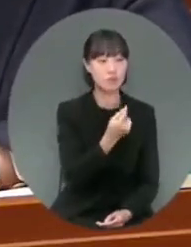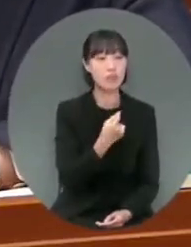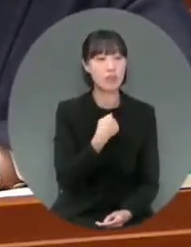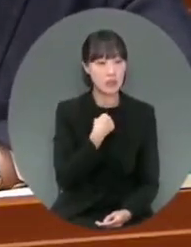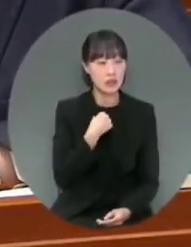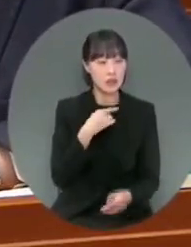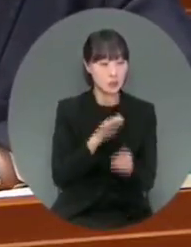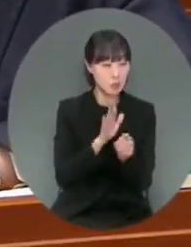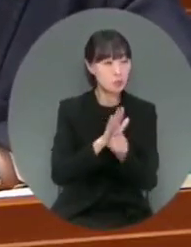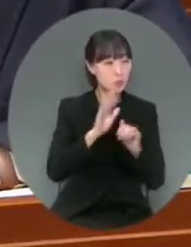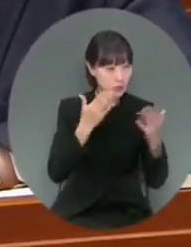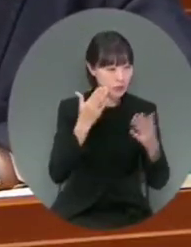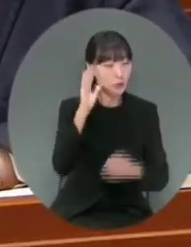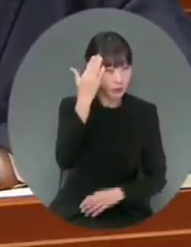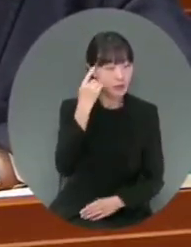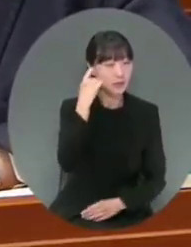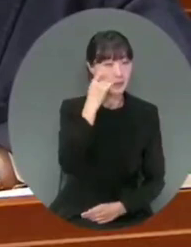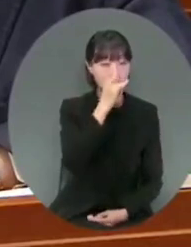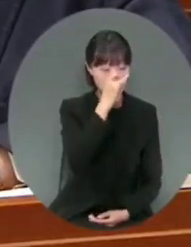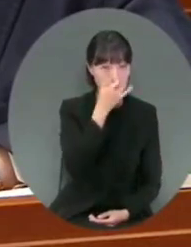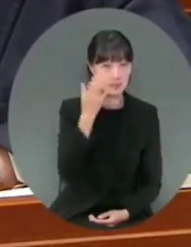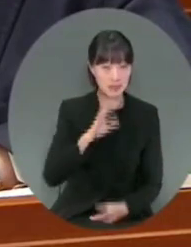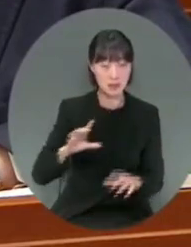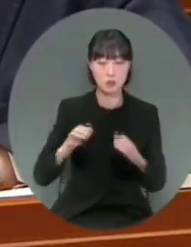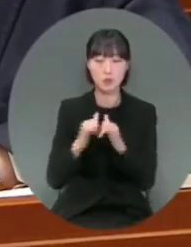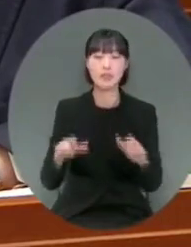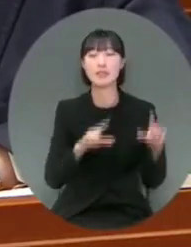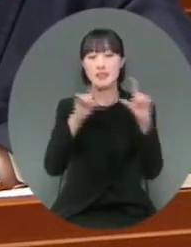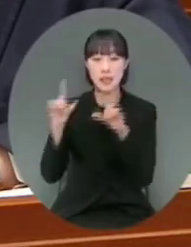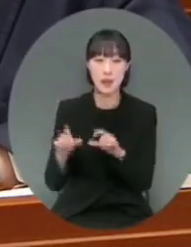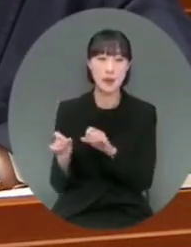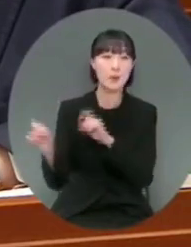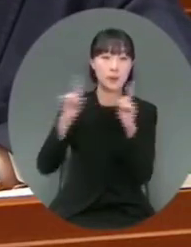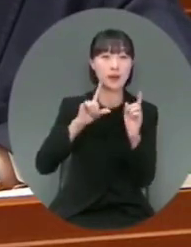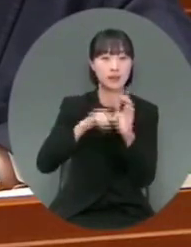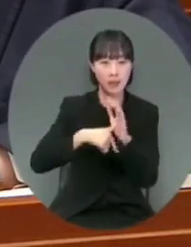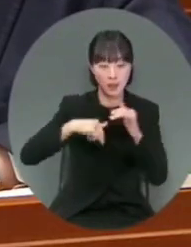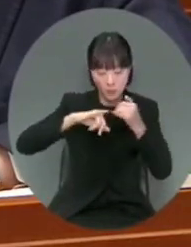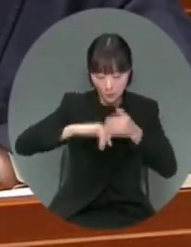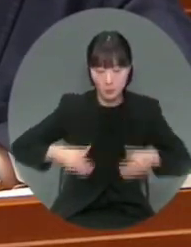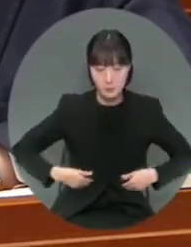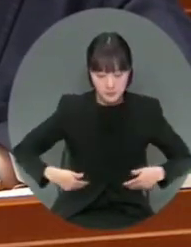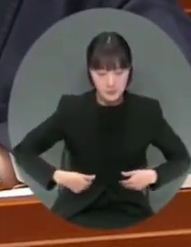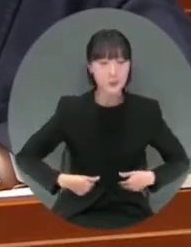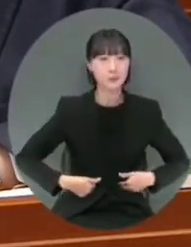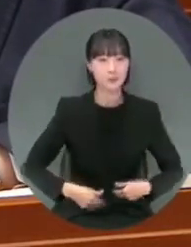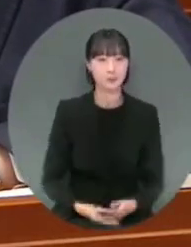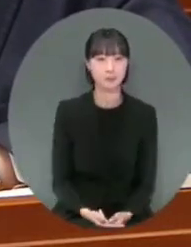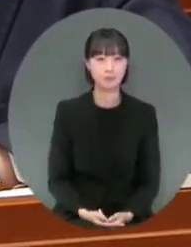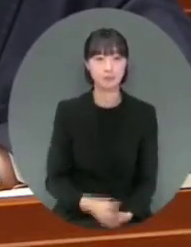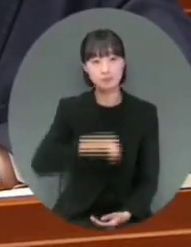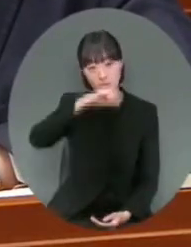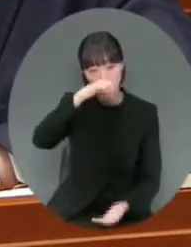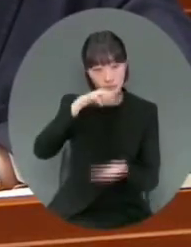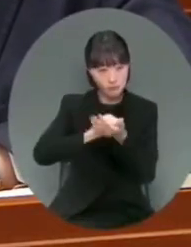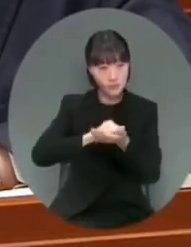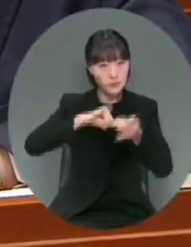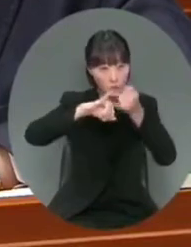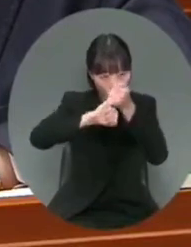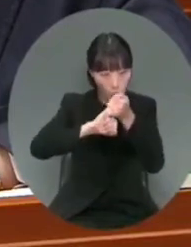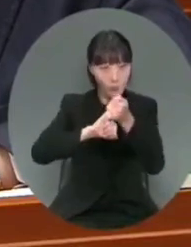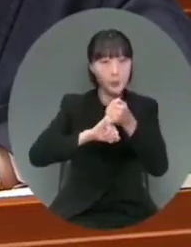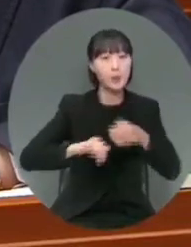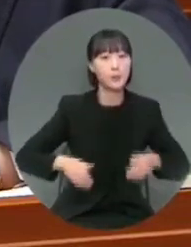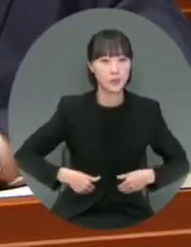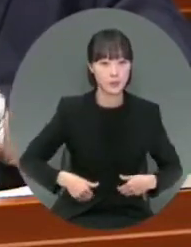특히 서민 경제를 살리는 데 있어서의 지역 화폐는 굉장히 필요한 일이다, 네. 필요한 예산이다 이렇게